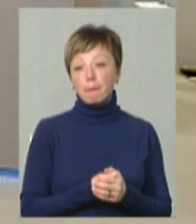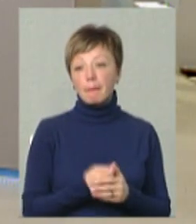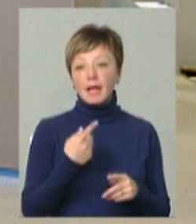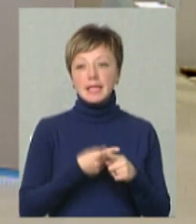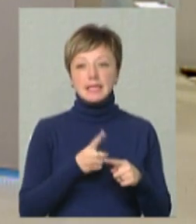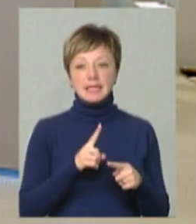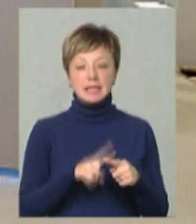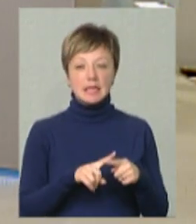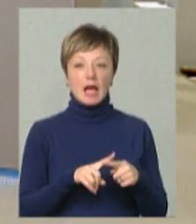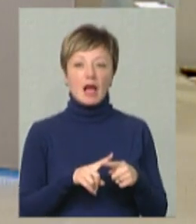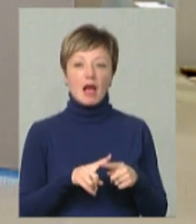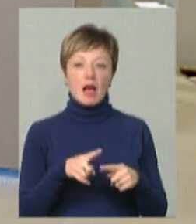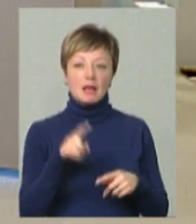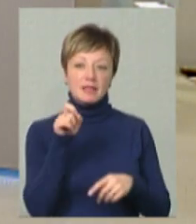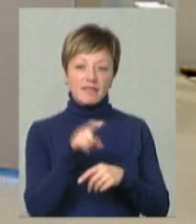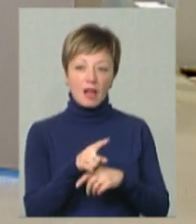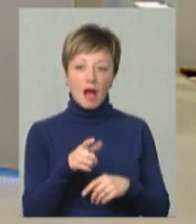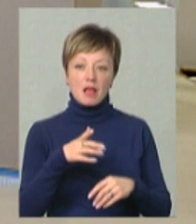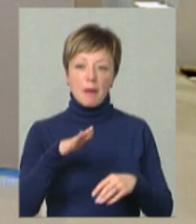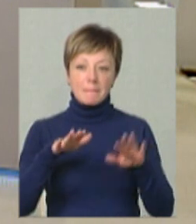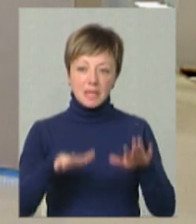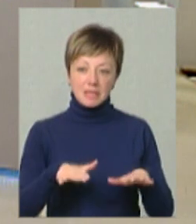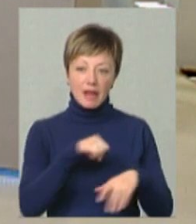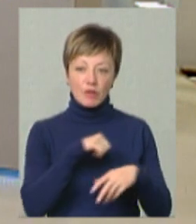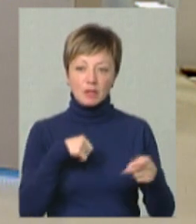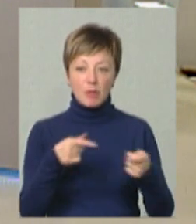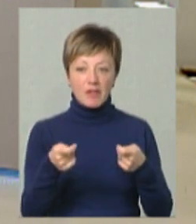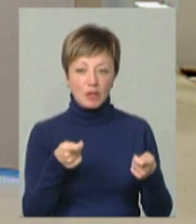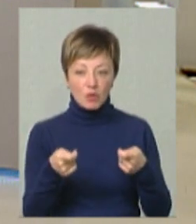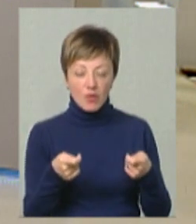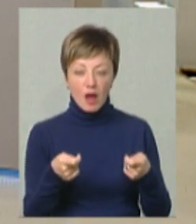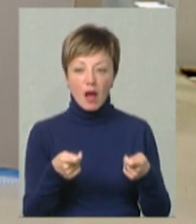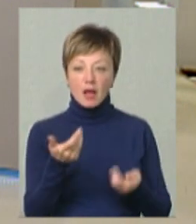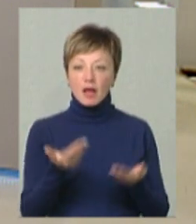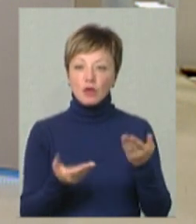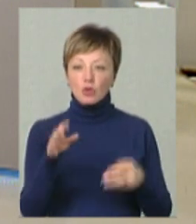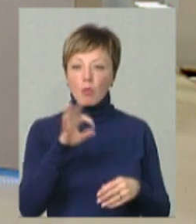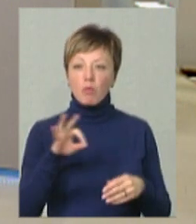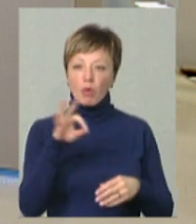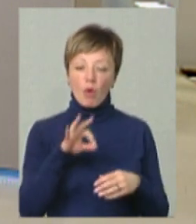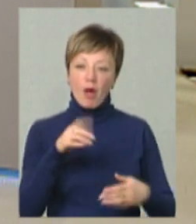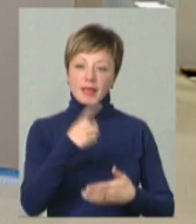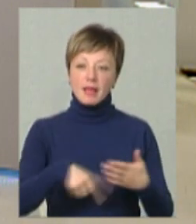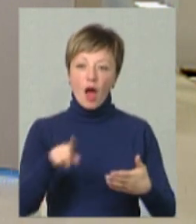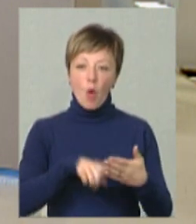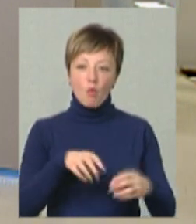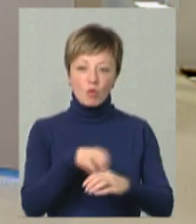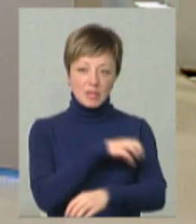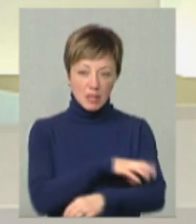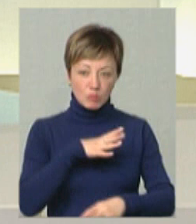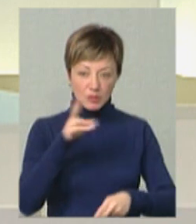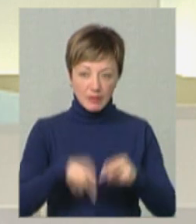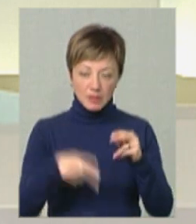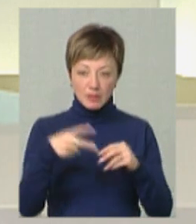Це компетенція органу місцевого самоврядування. Якщо мова йде про процес декомунізації, який в нашому місті був